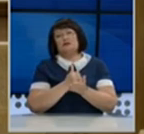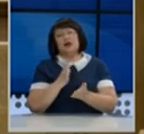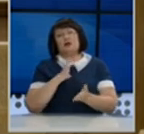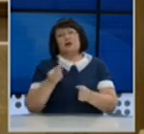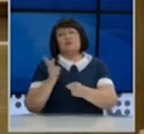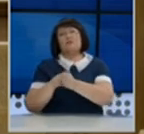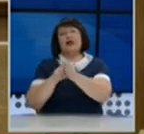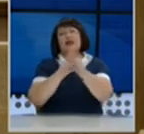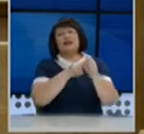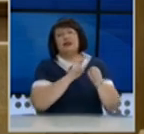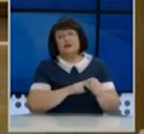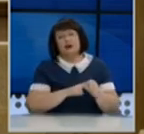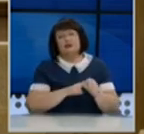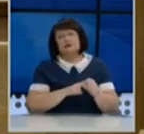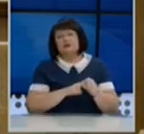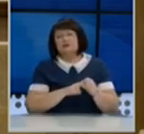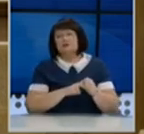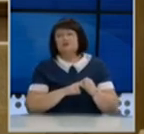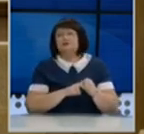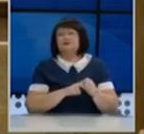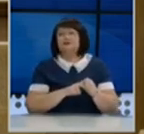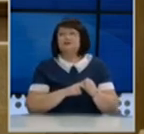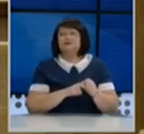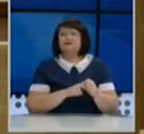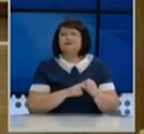συνδεδεμένες απώλειες με